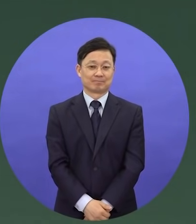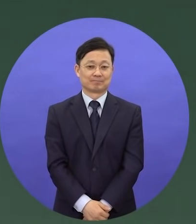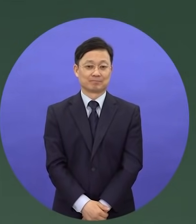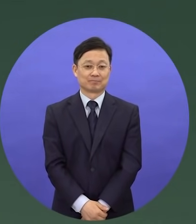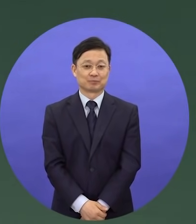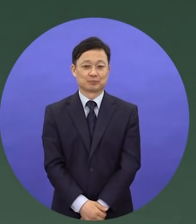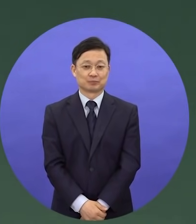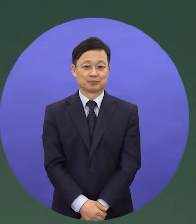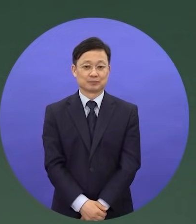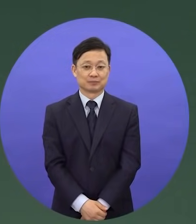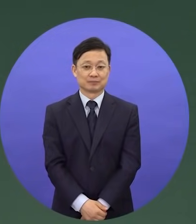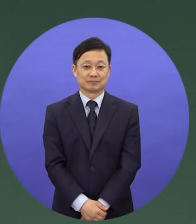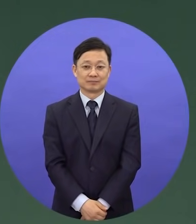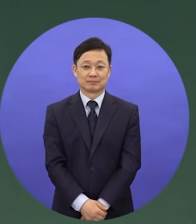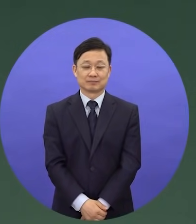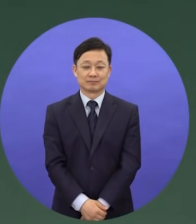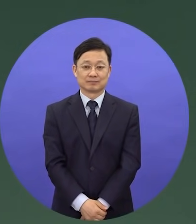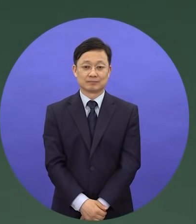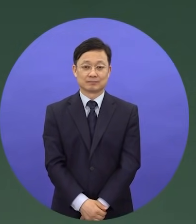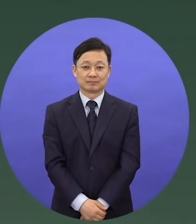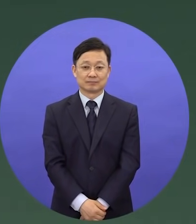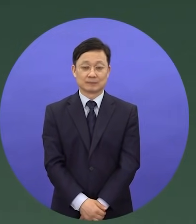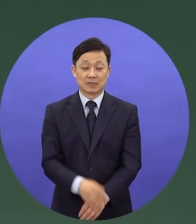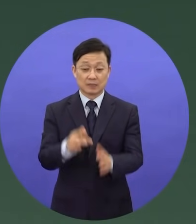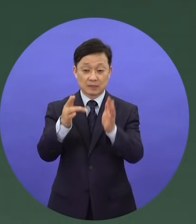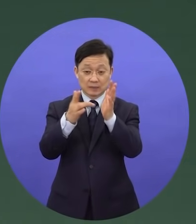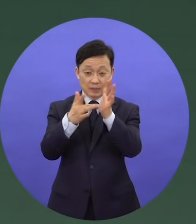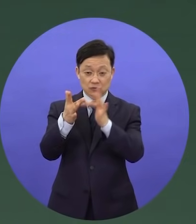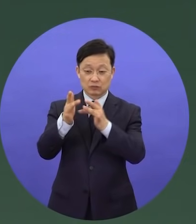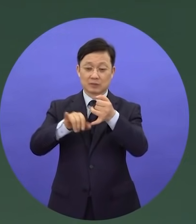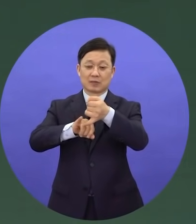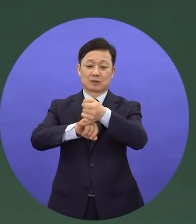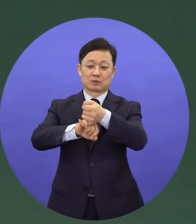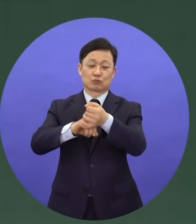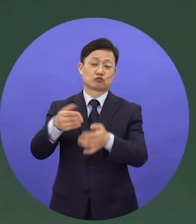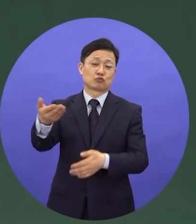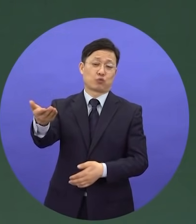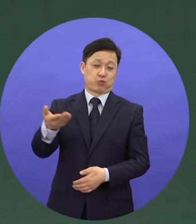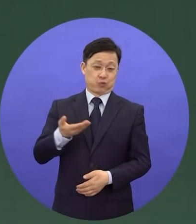해서. Because they experience this. 예수님이 약속하셨잖아요. Jesus promised.